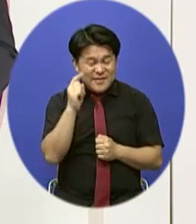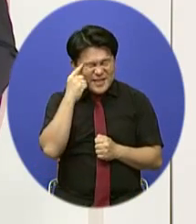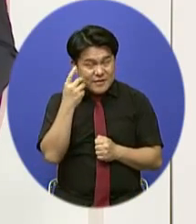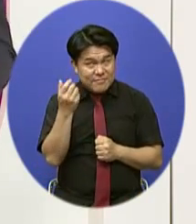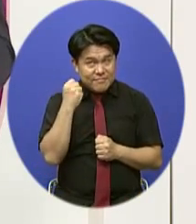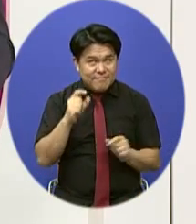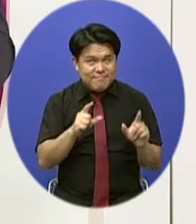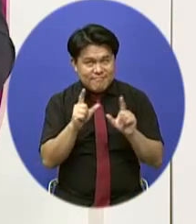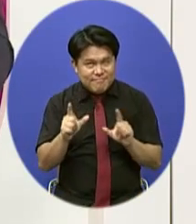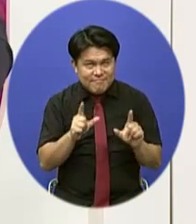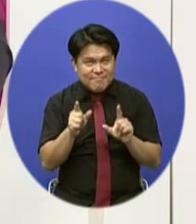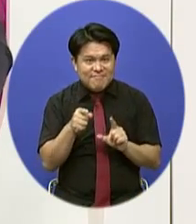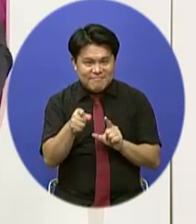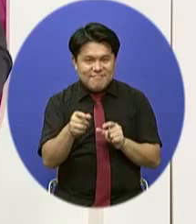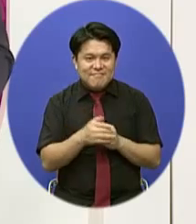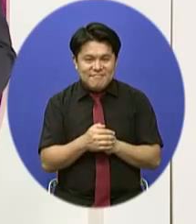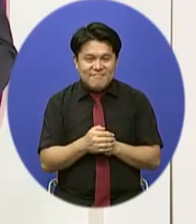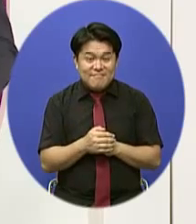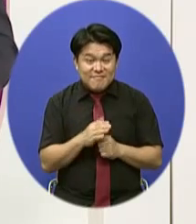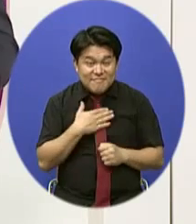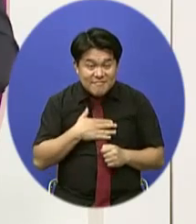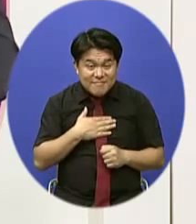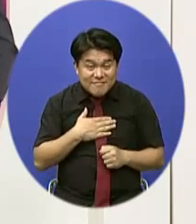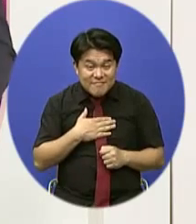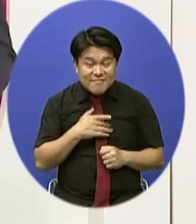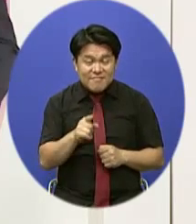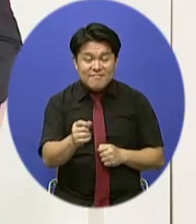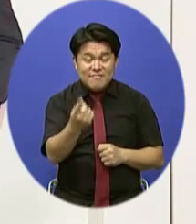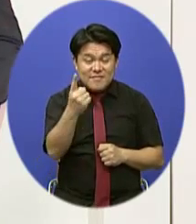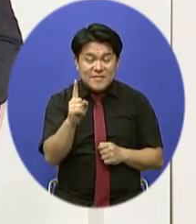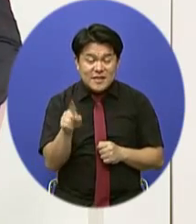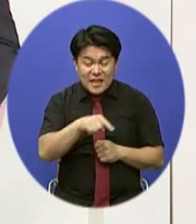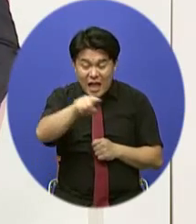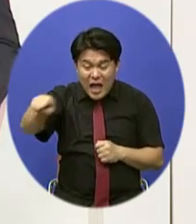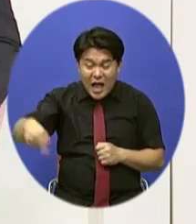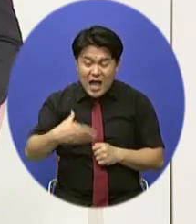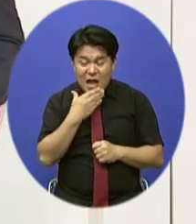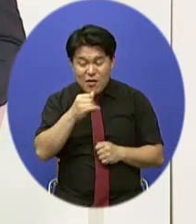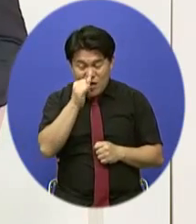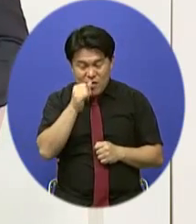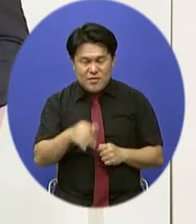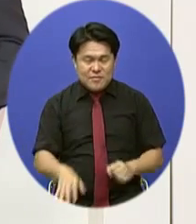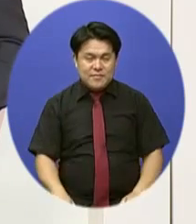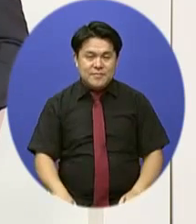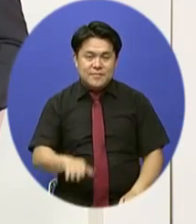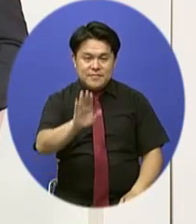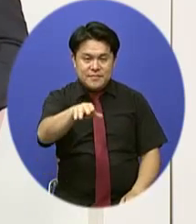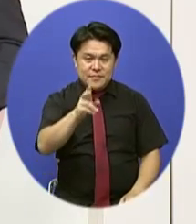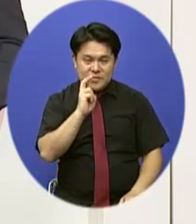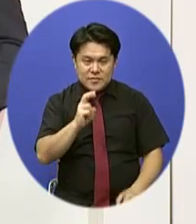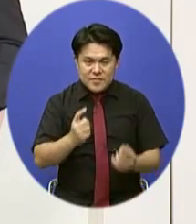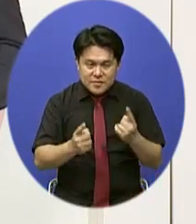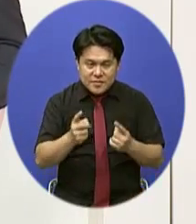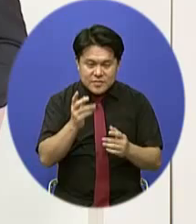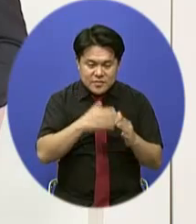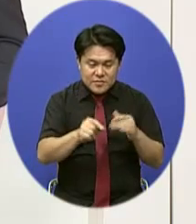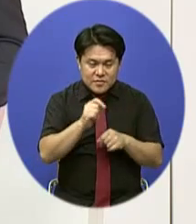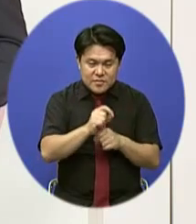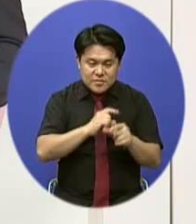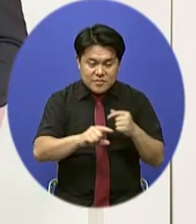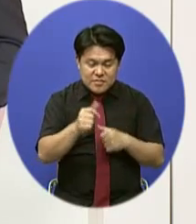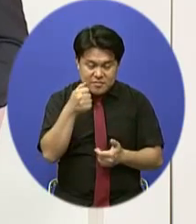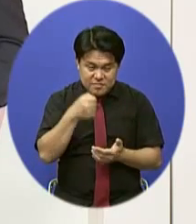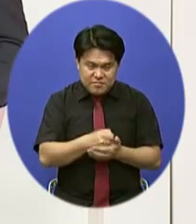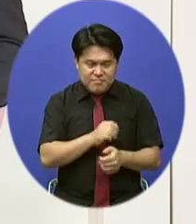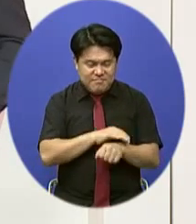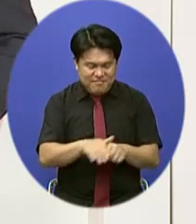생각을 네. 가지고 계시는 어머니가 있어서 네. 행복하고 그러대요 아들도. 노래 부르는 것보다는 공무원의 길로 가는 게 그렇죠? 탁월한